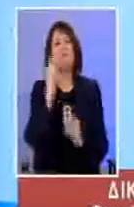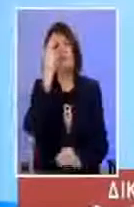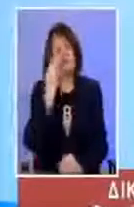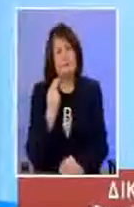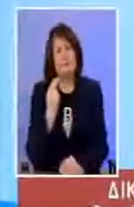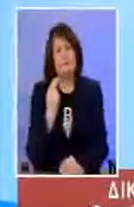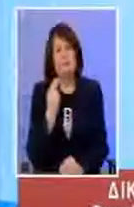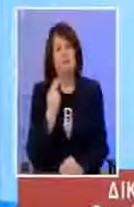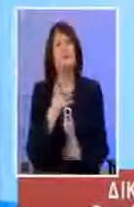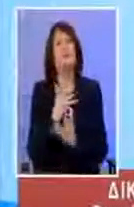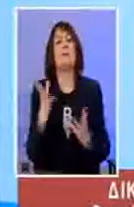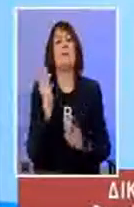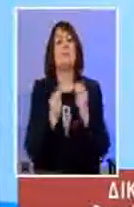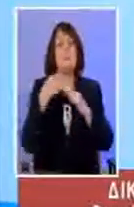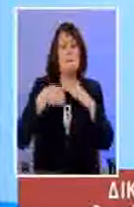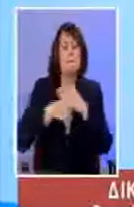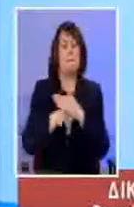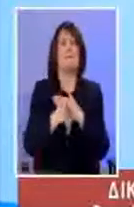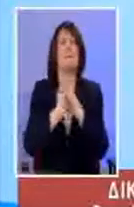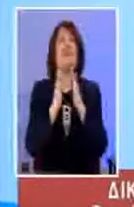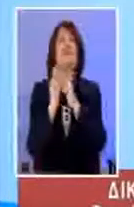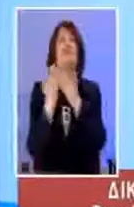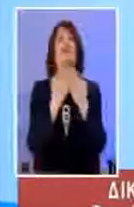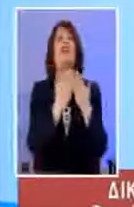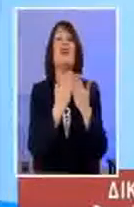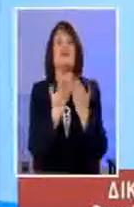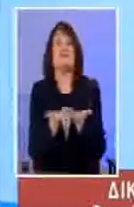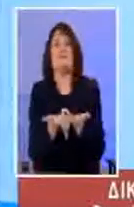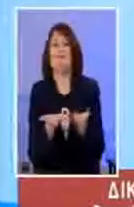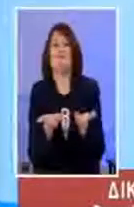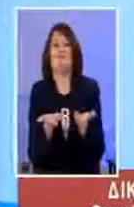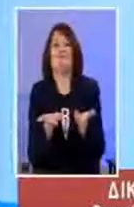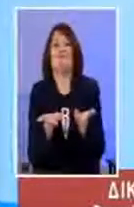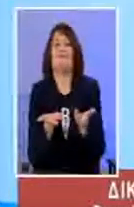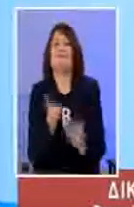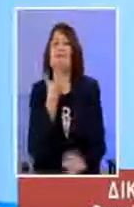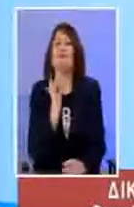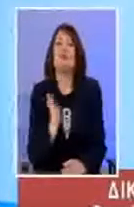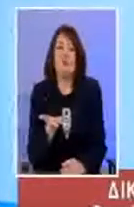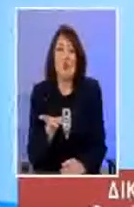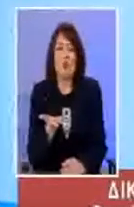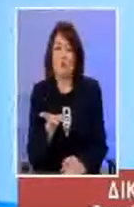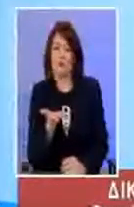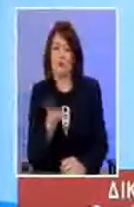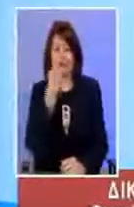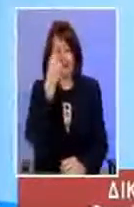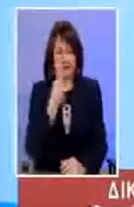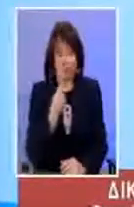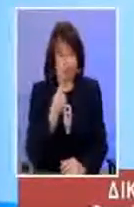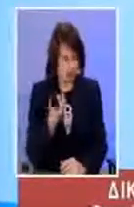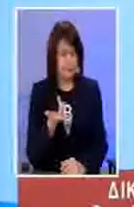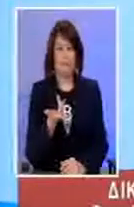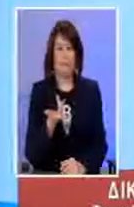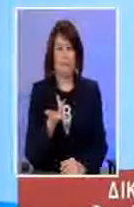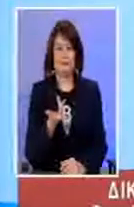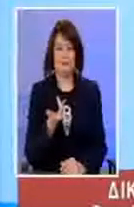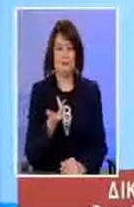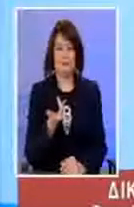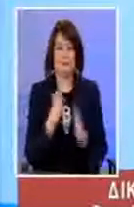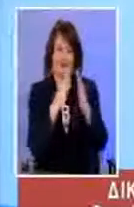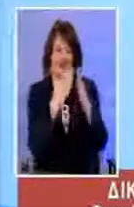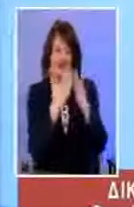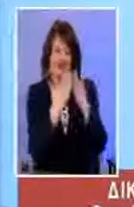ένα μεγάλο πρόβλημα προσβασιμότητας είναι τα βιβλία. Διότι όταν ο τυφλός πάρει ένα βιβλίο